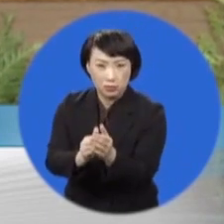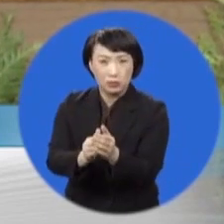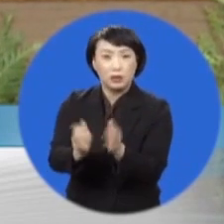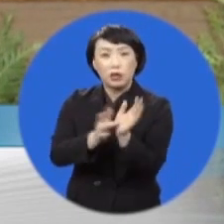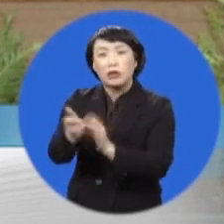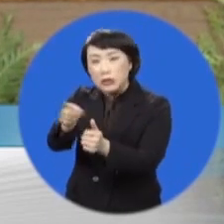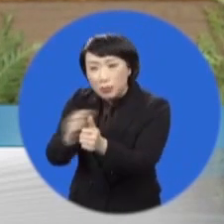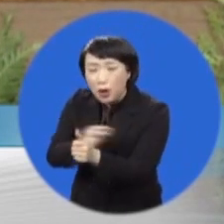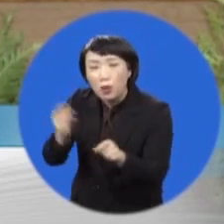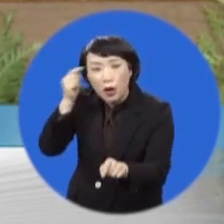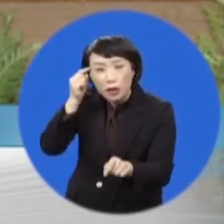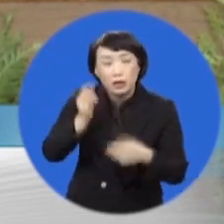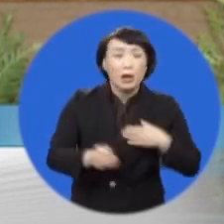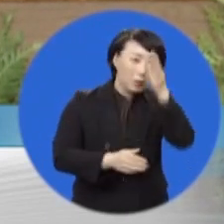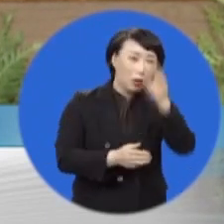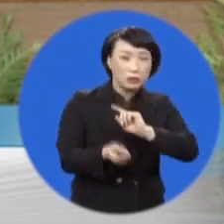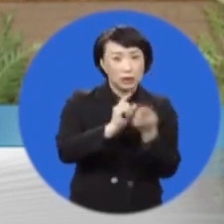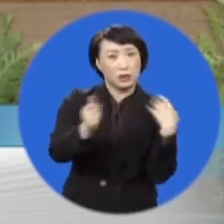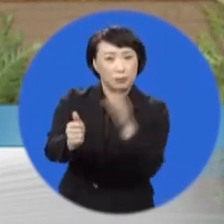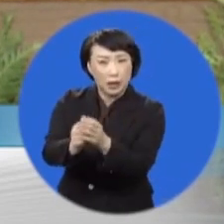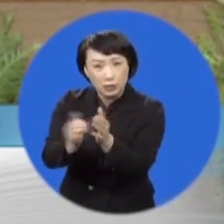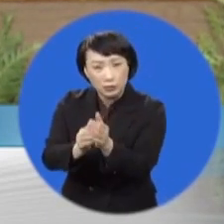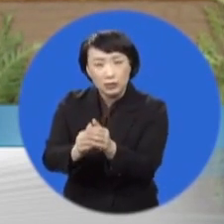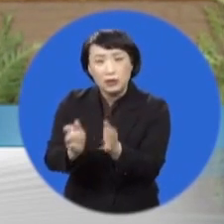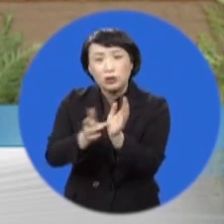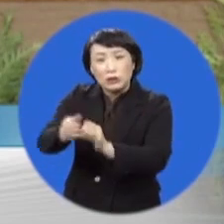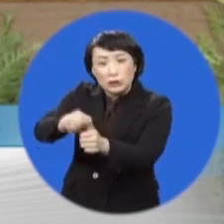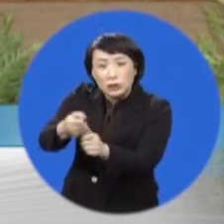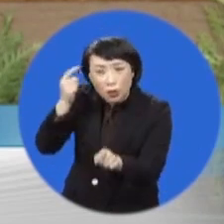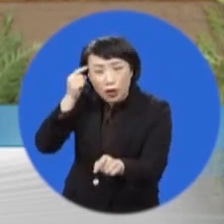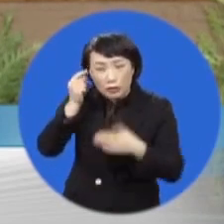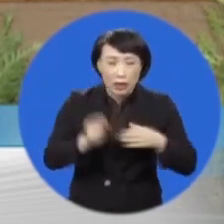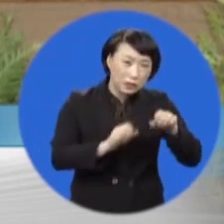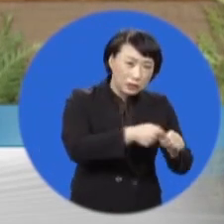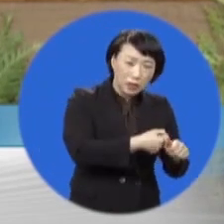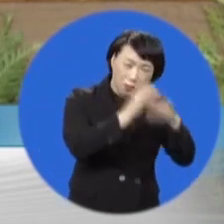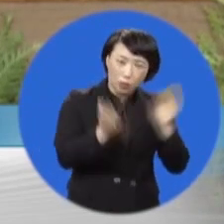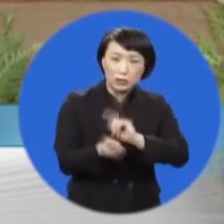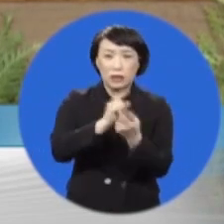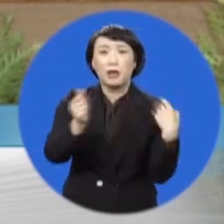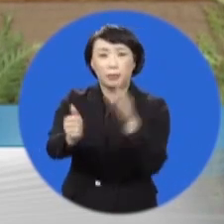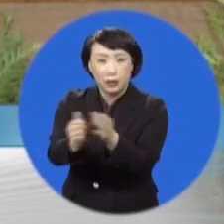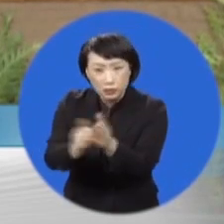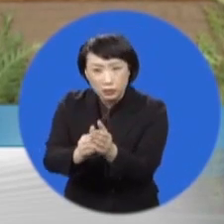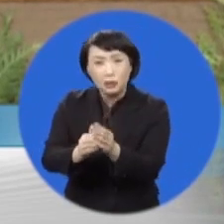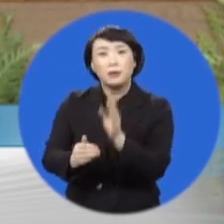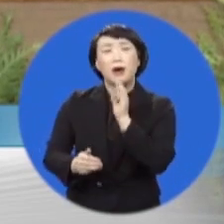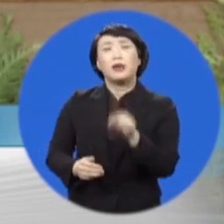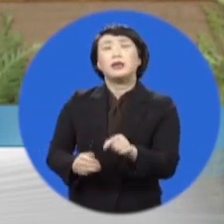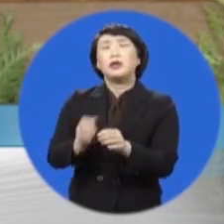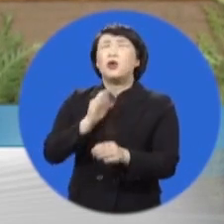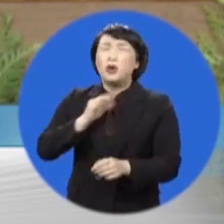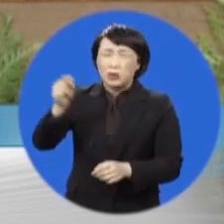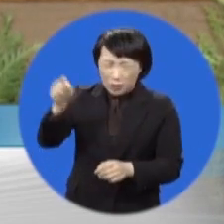맞은 원대 7명의 담당 이유 그 그와 친게 를 만드는 내가 만든 진기를 대신 함이요 그거